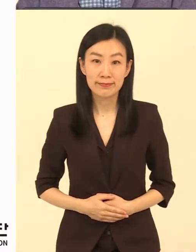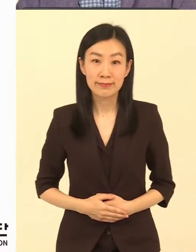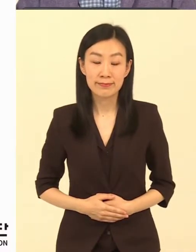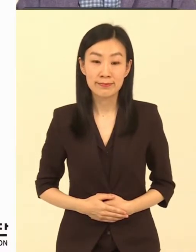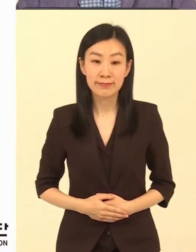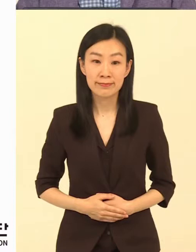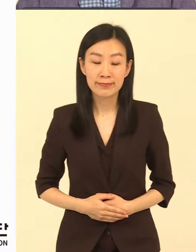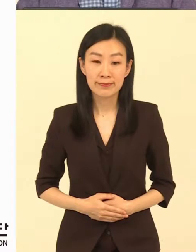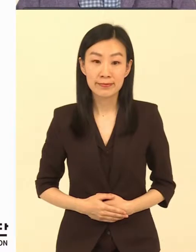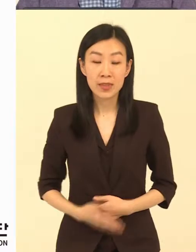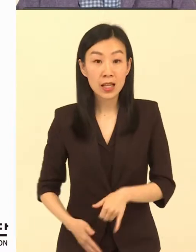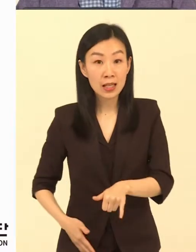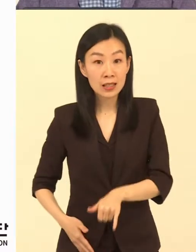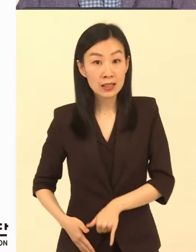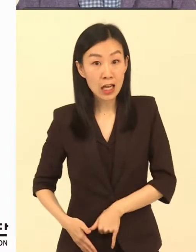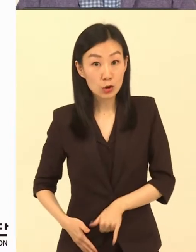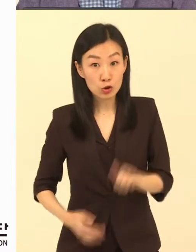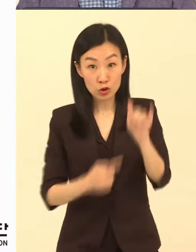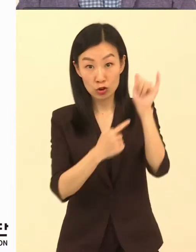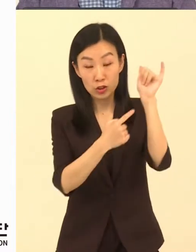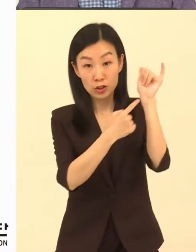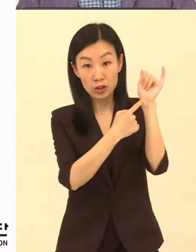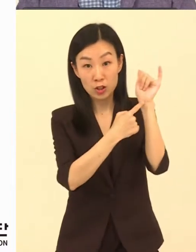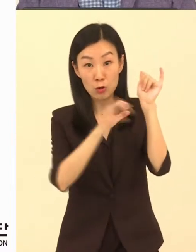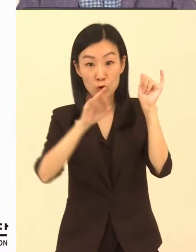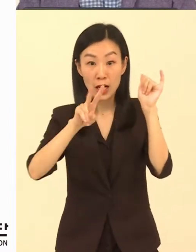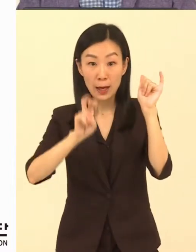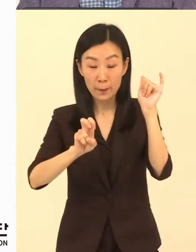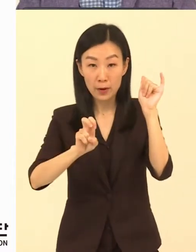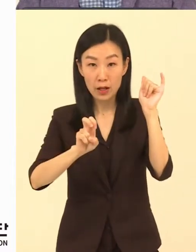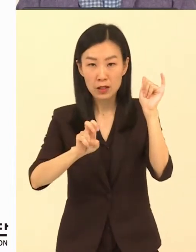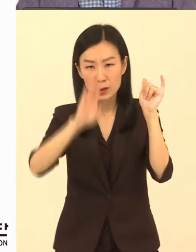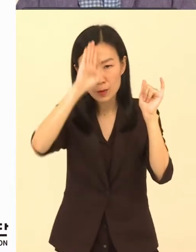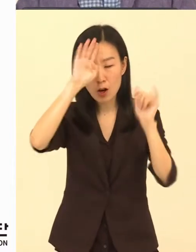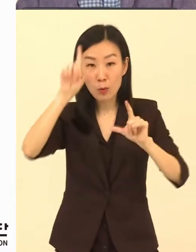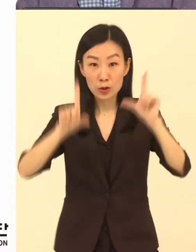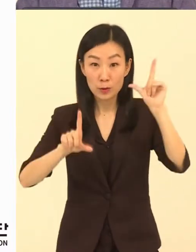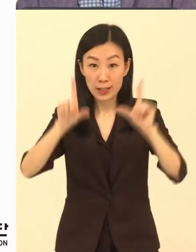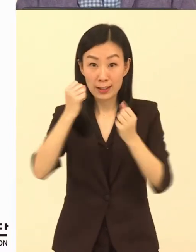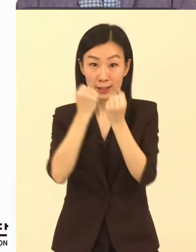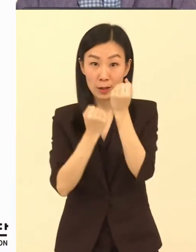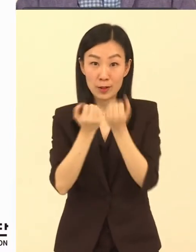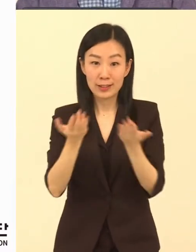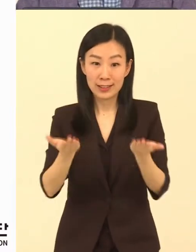먼저 자궁경부암과 그 증상에 대해서 말씀드리겠습니다.